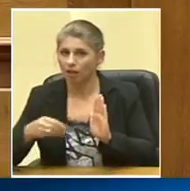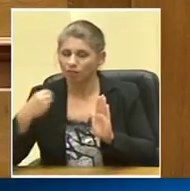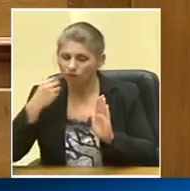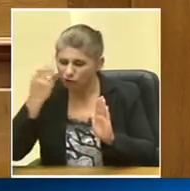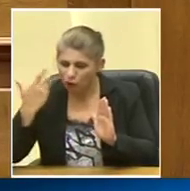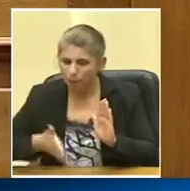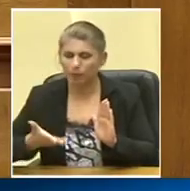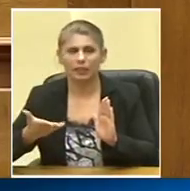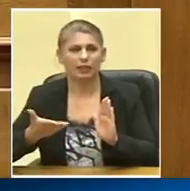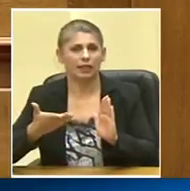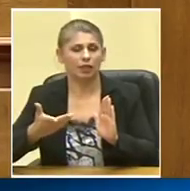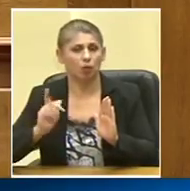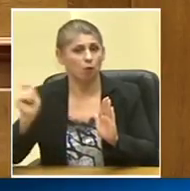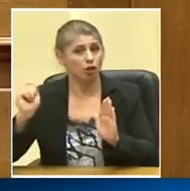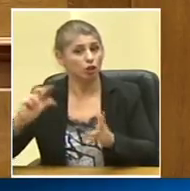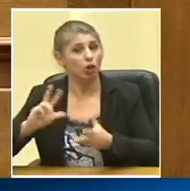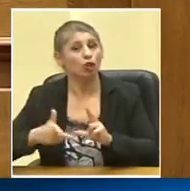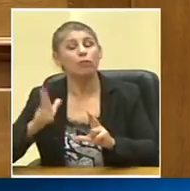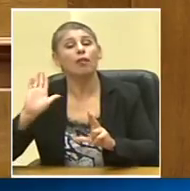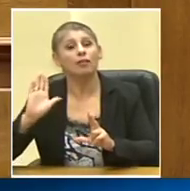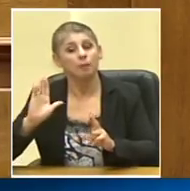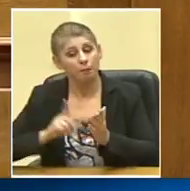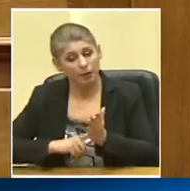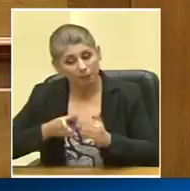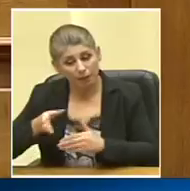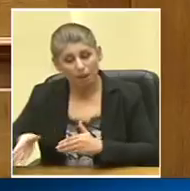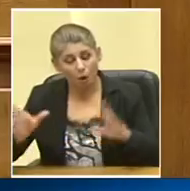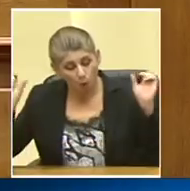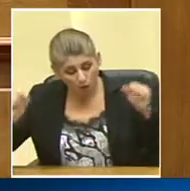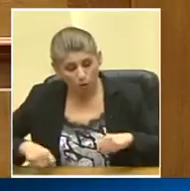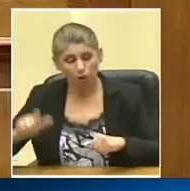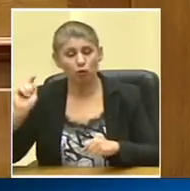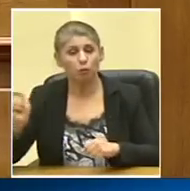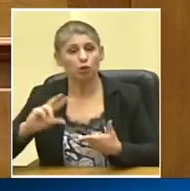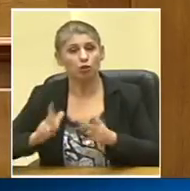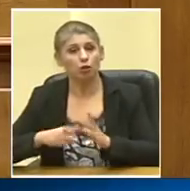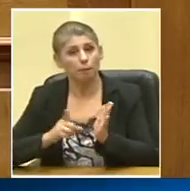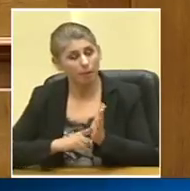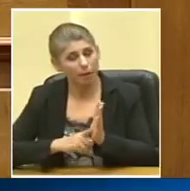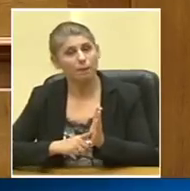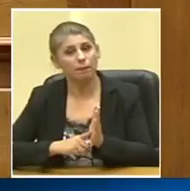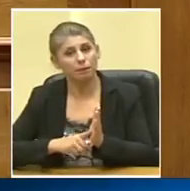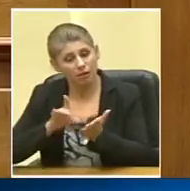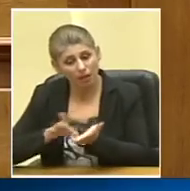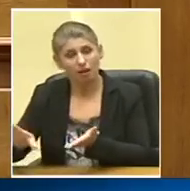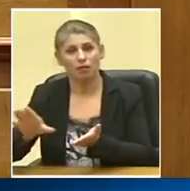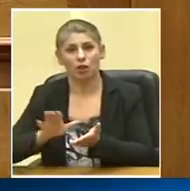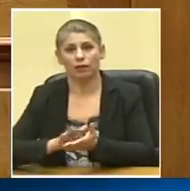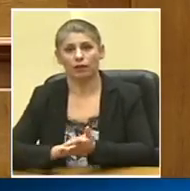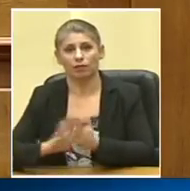κόσμο δεν πρέπει να πάει με δεδηλωμένη την ομοφωνία του πολιτικού κόσμου ότι πρέπει να αντιμετωπιστεί.